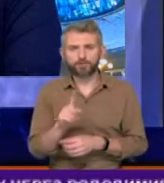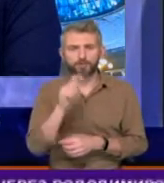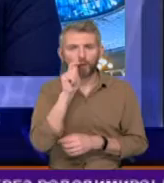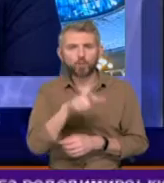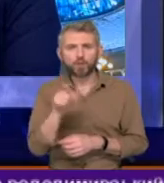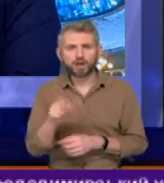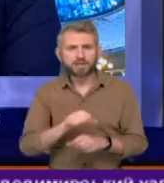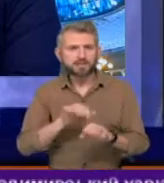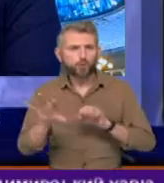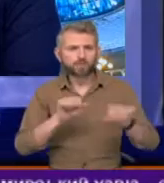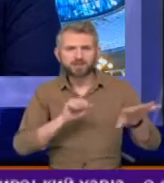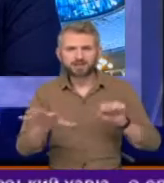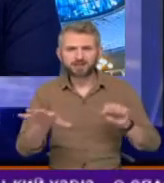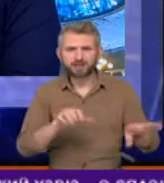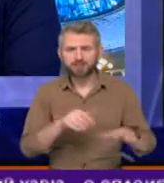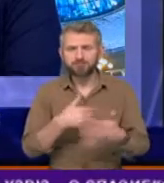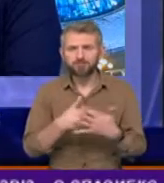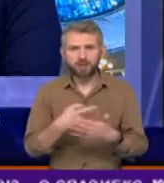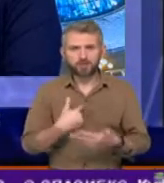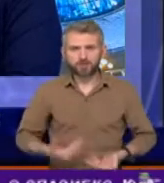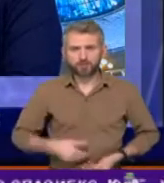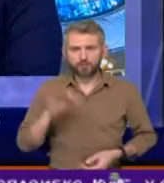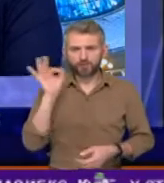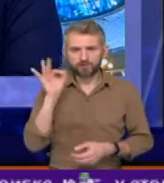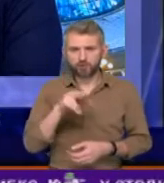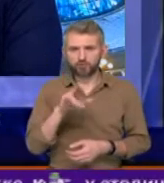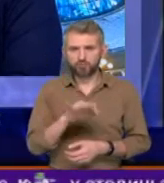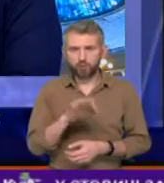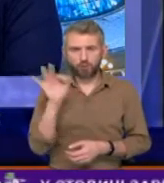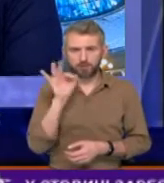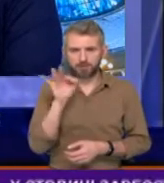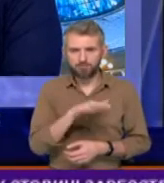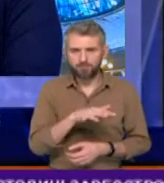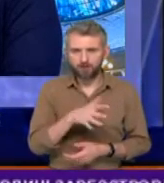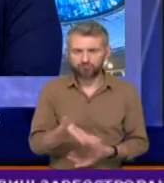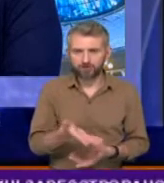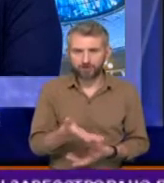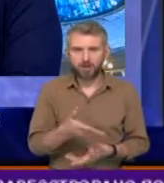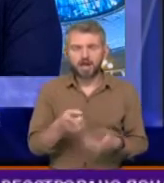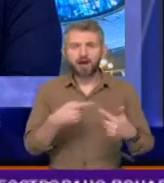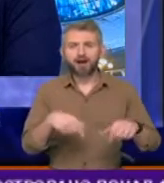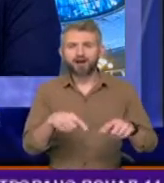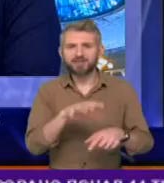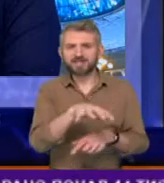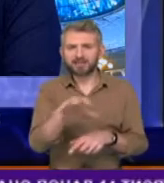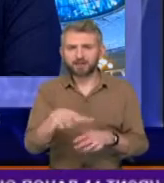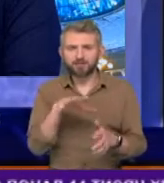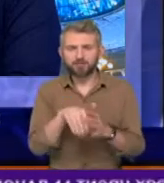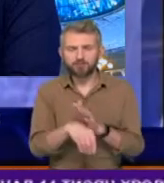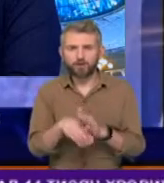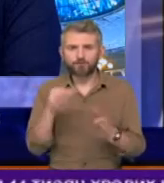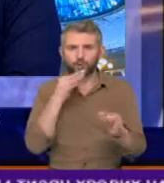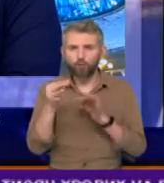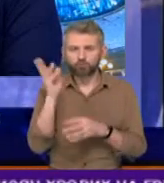українці розкидані, наприклад, я живу в Німеччині, по Німеччині. Дільниці знаходяться в консулатах. У